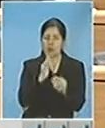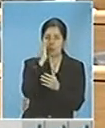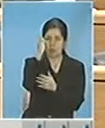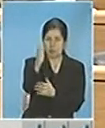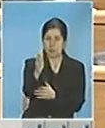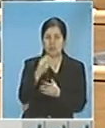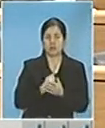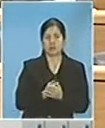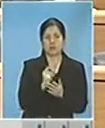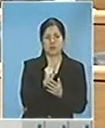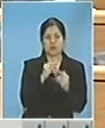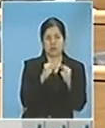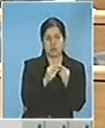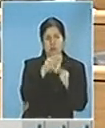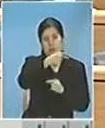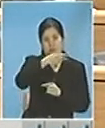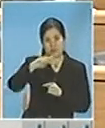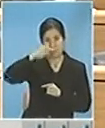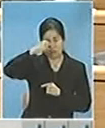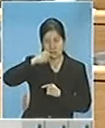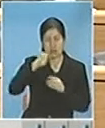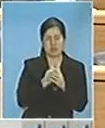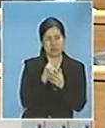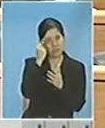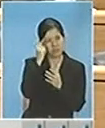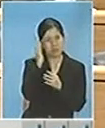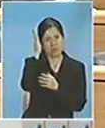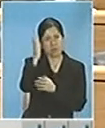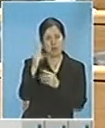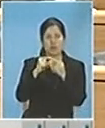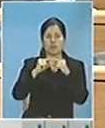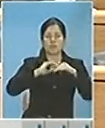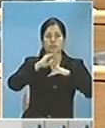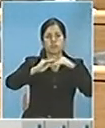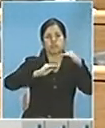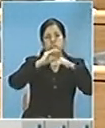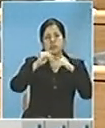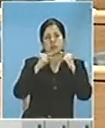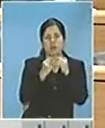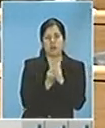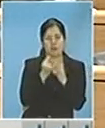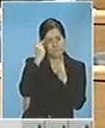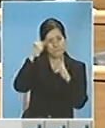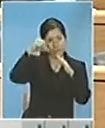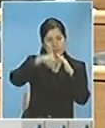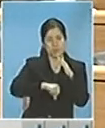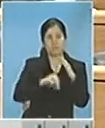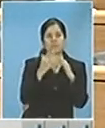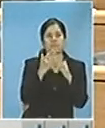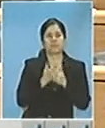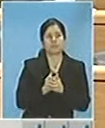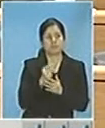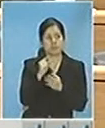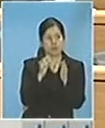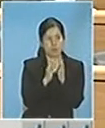ไม่ให้ภาษาไทยเสื่อมสุดไปกับกาลเวลาและกระแสหลั่งไหลของ